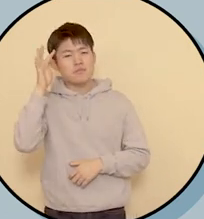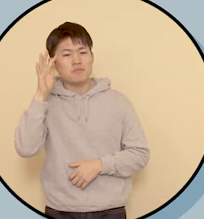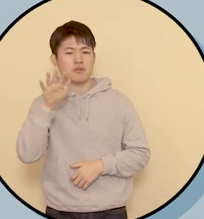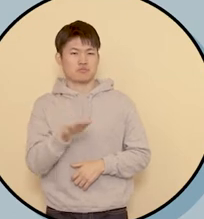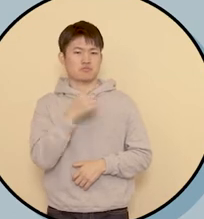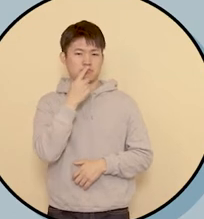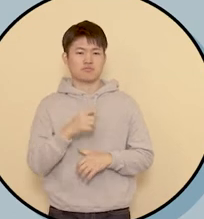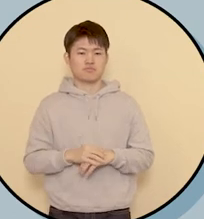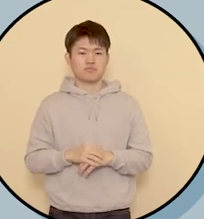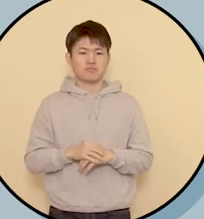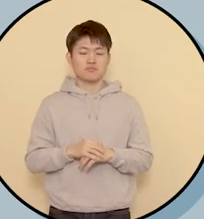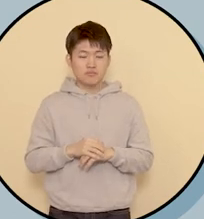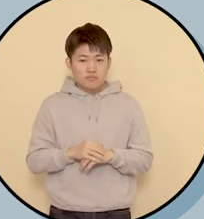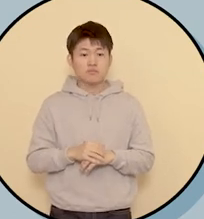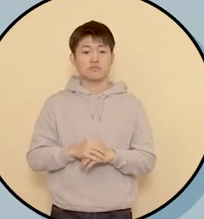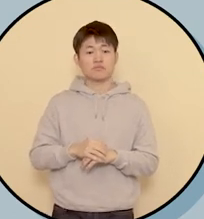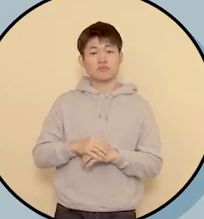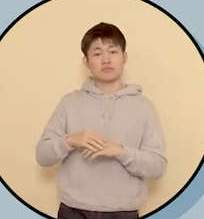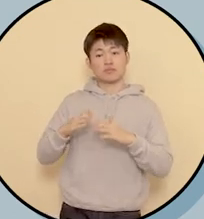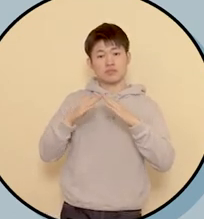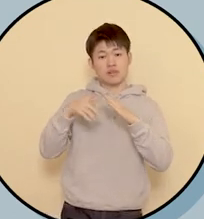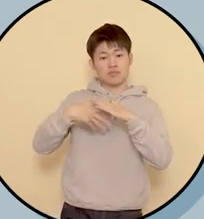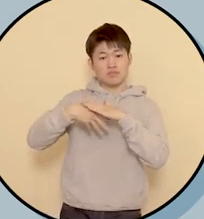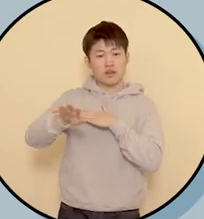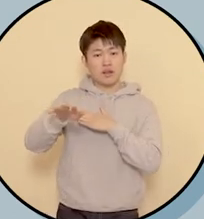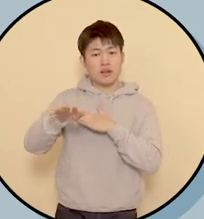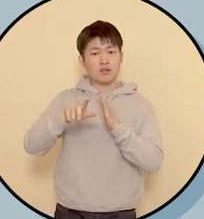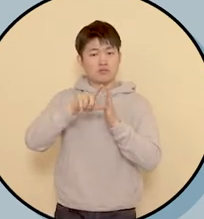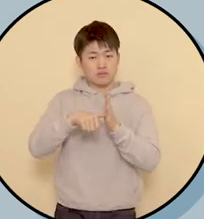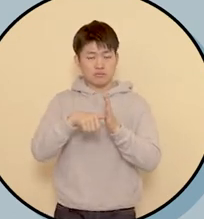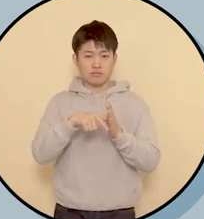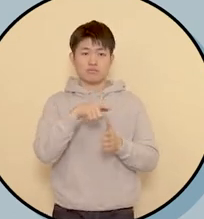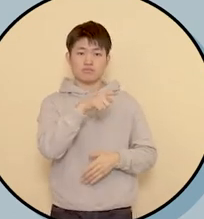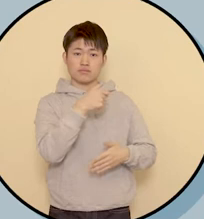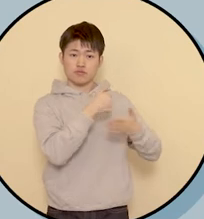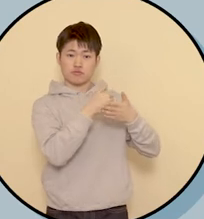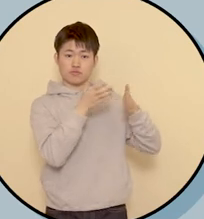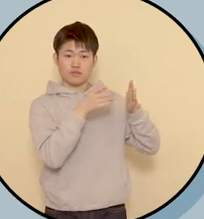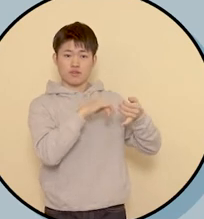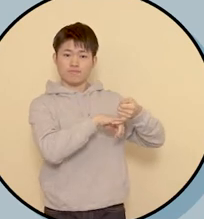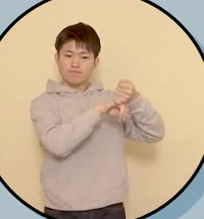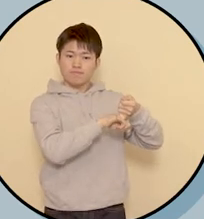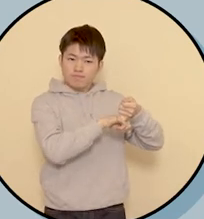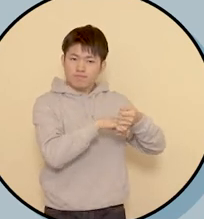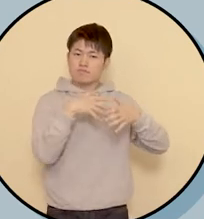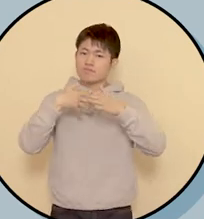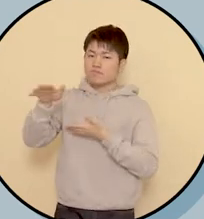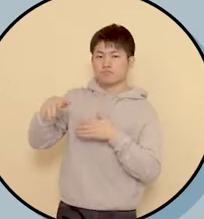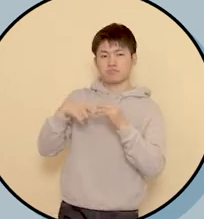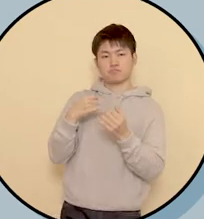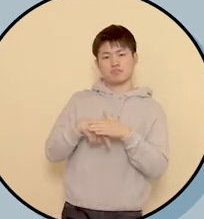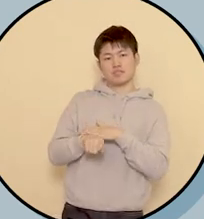たいなっていうふうに思うようなことだったりとか、どこかに出かけて話をしたときに、ヘルパーさん